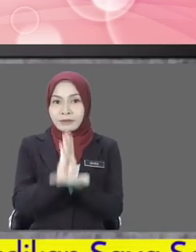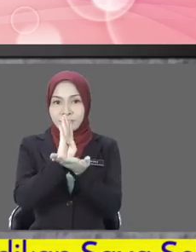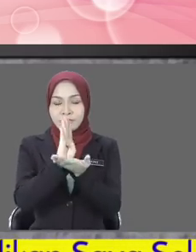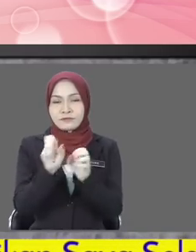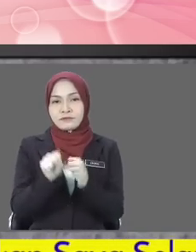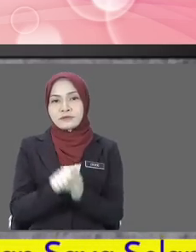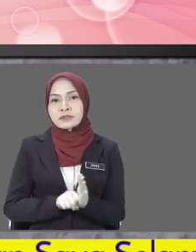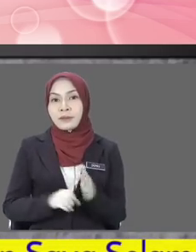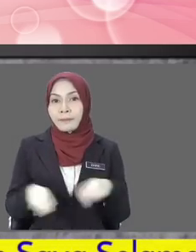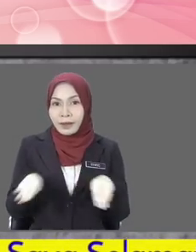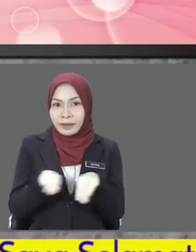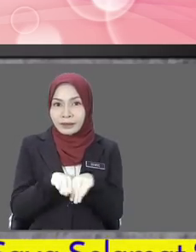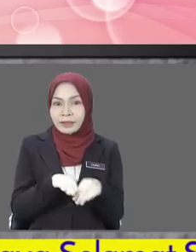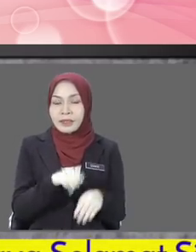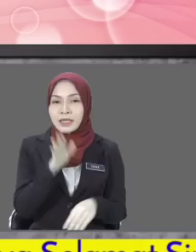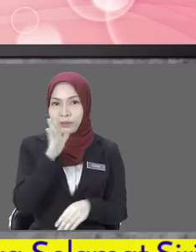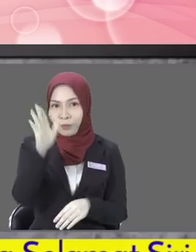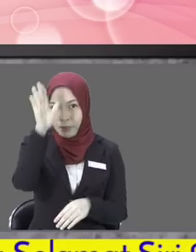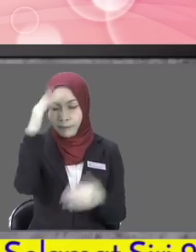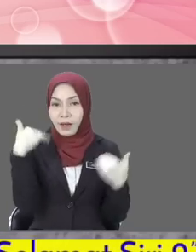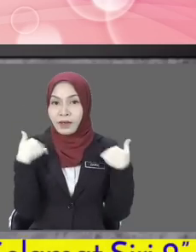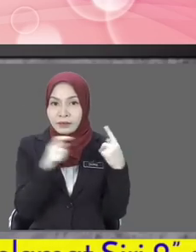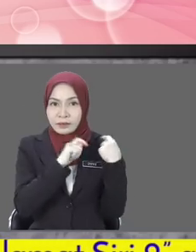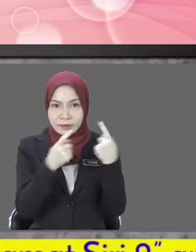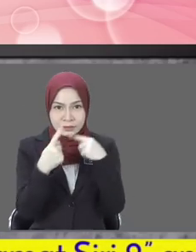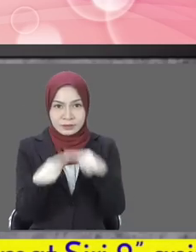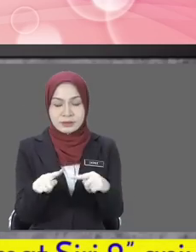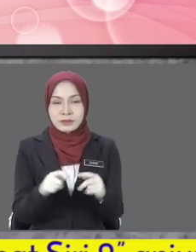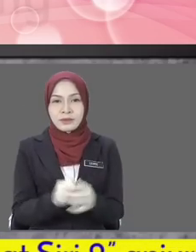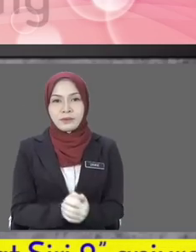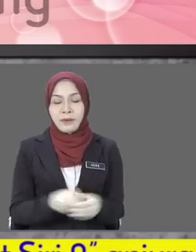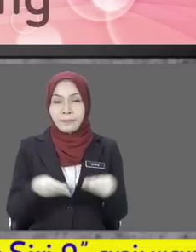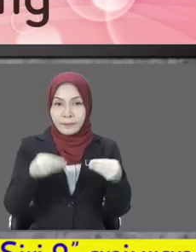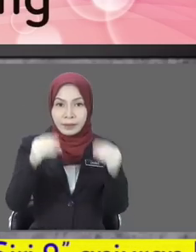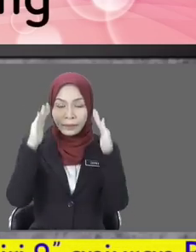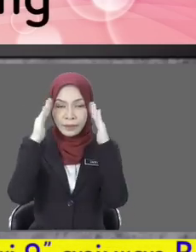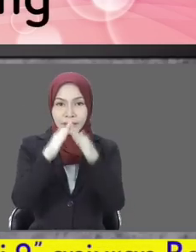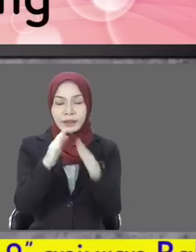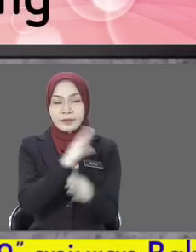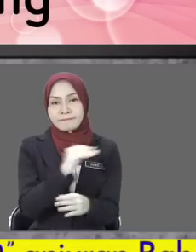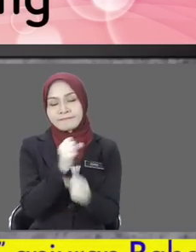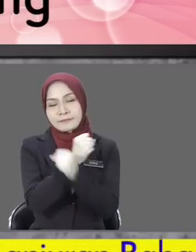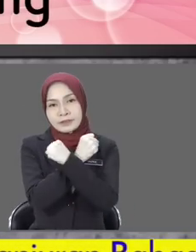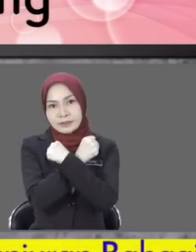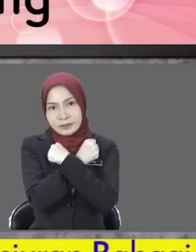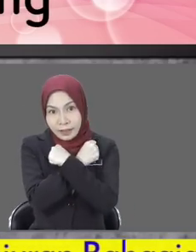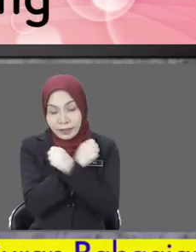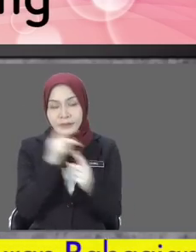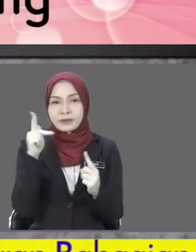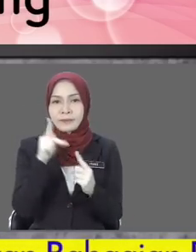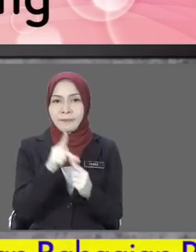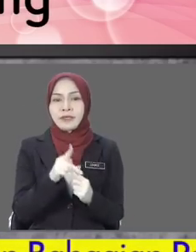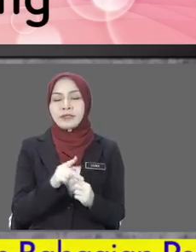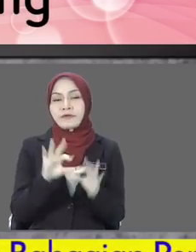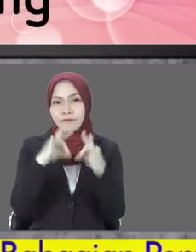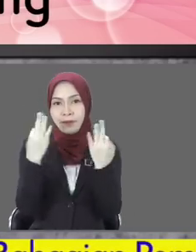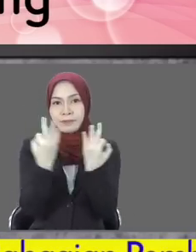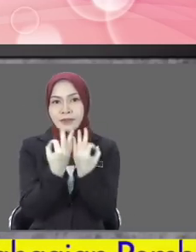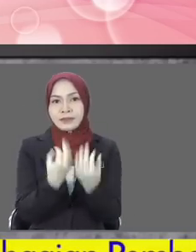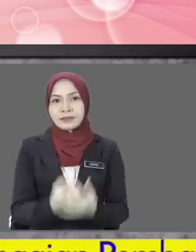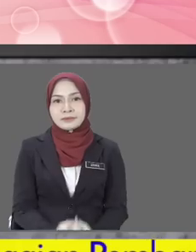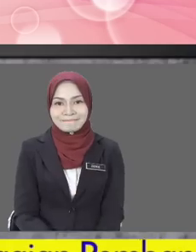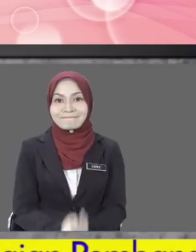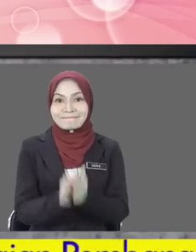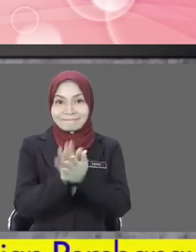Bape jalankan tanggung jawab yang sepatunya beri perhatian dan kasih sayang yang selayaknya kepada ahli keluarga